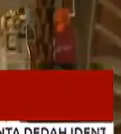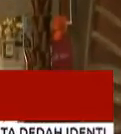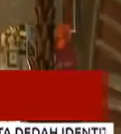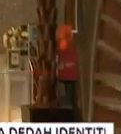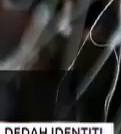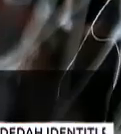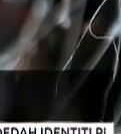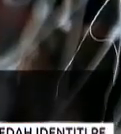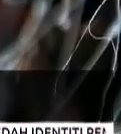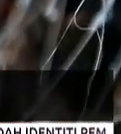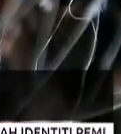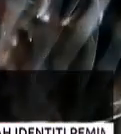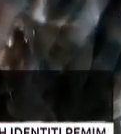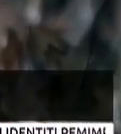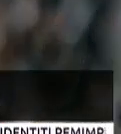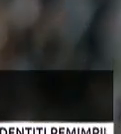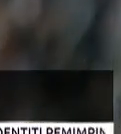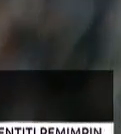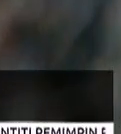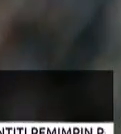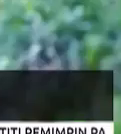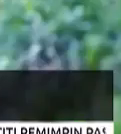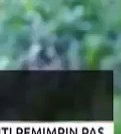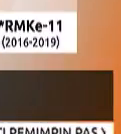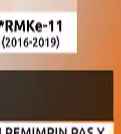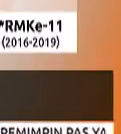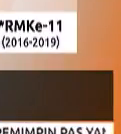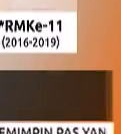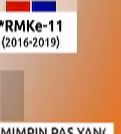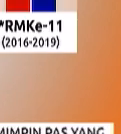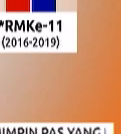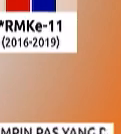Semak dan imbang menerusi model Felda Baharu.